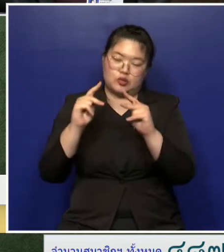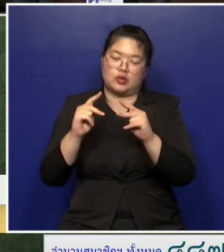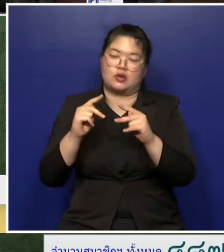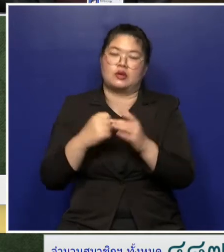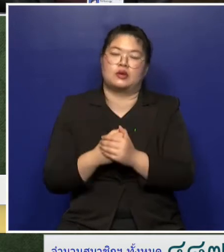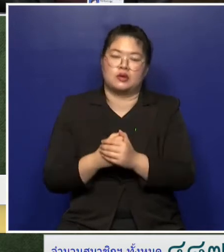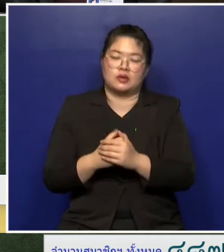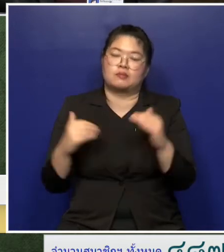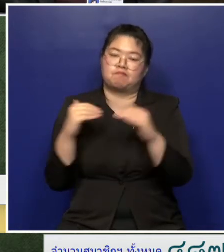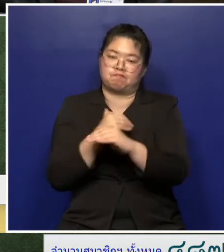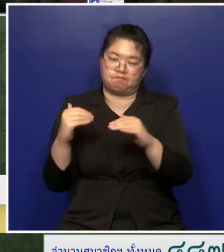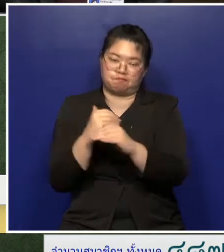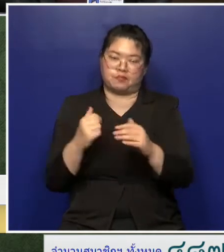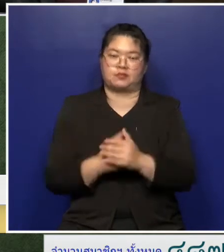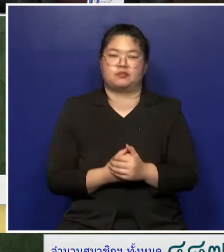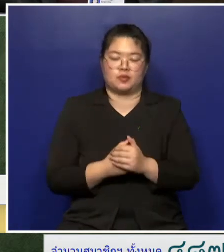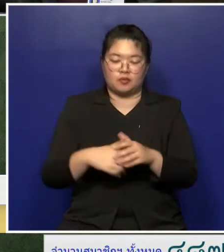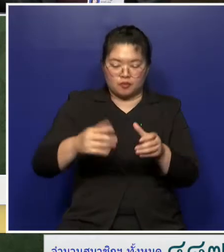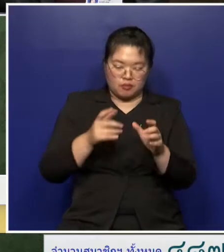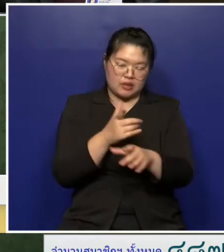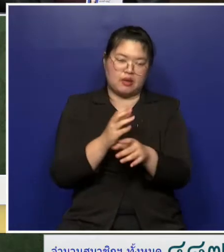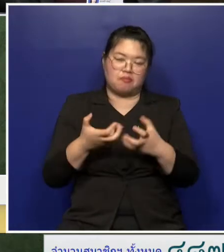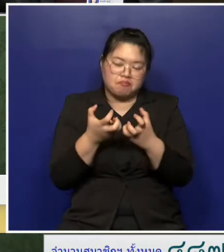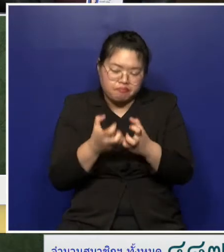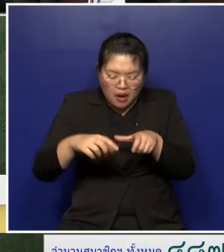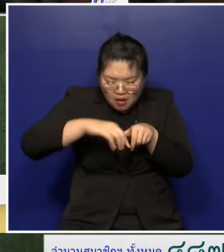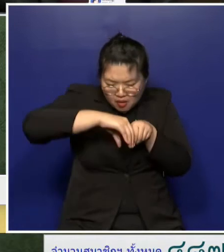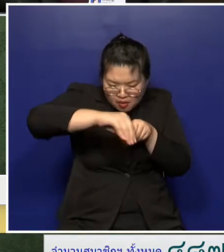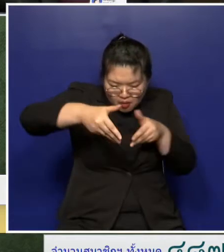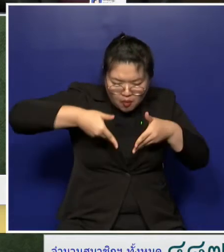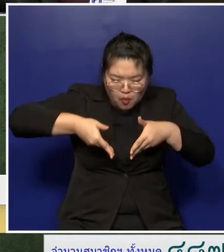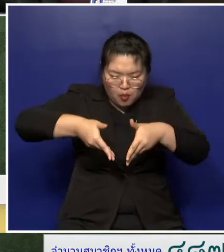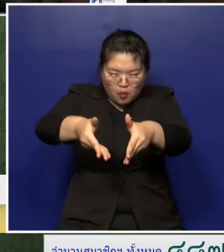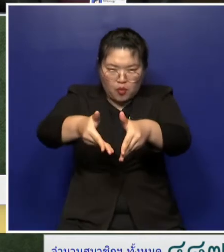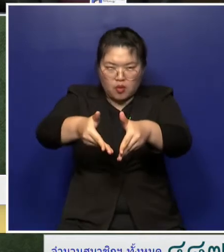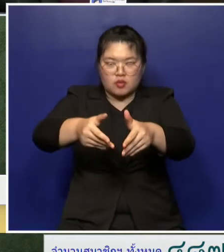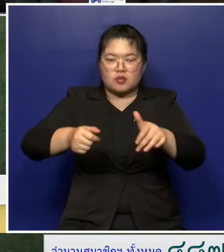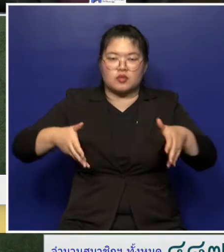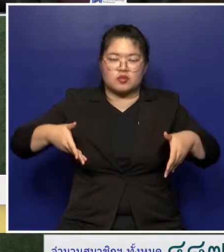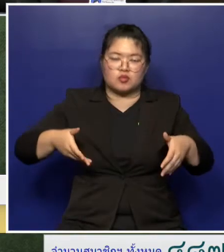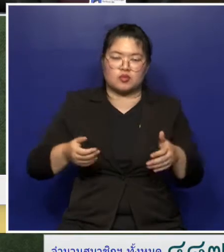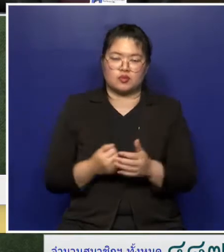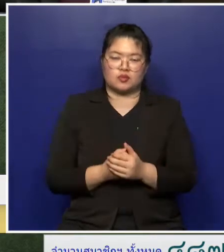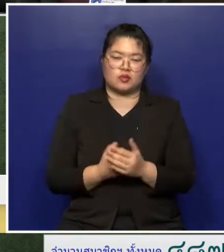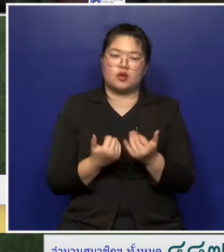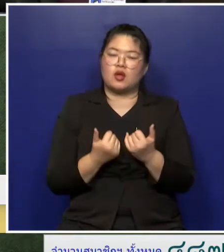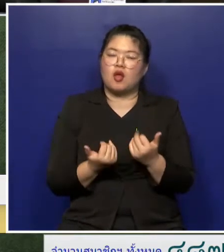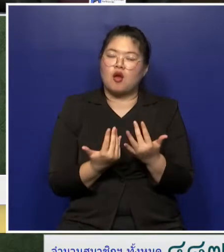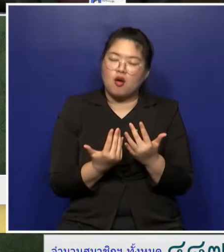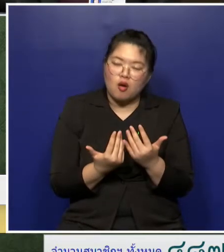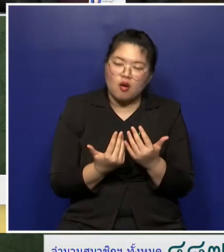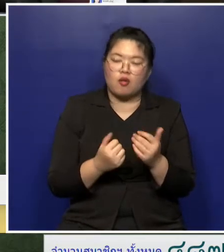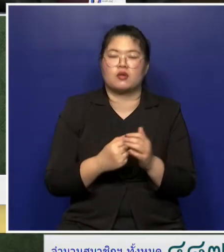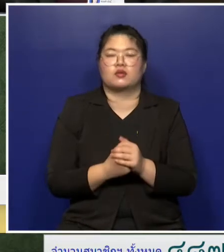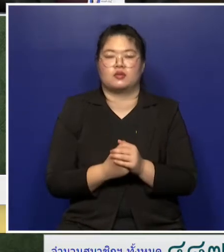เป็แทง Concrete ไม่มียางภาราหุ้มแวงทางหวงชนบทนคอนปะถมจ้งว่าอยู่ในระหางดำเนินกาและรอยางภาราสงมาค่